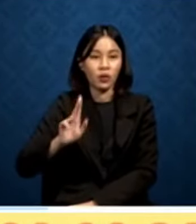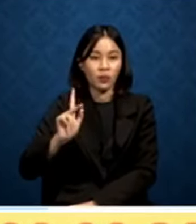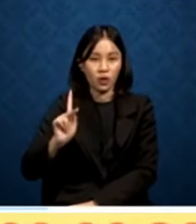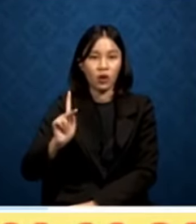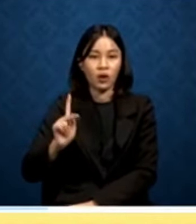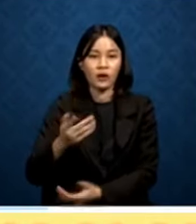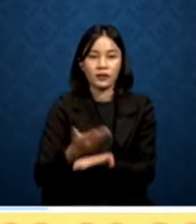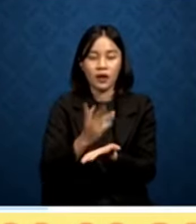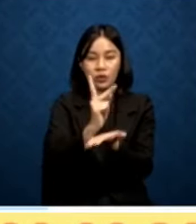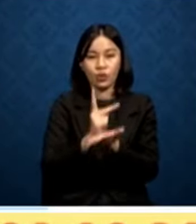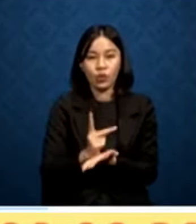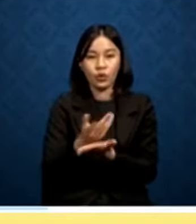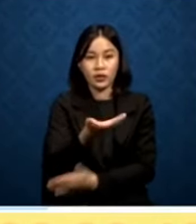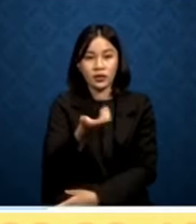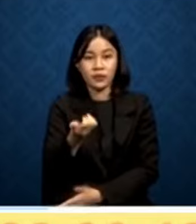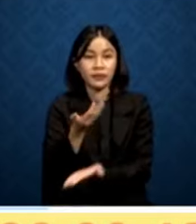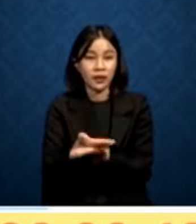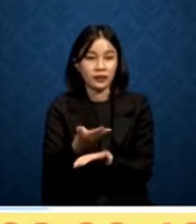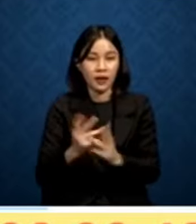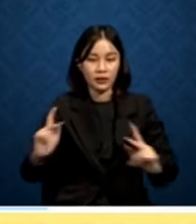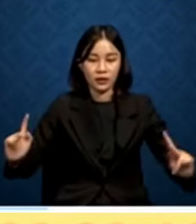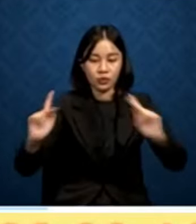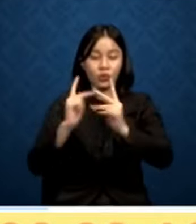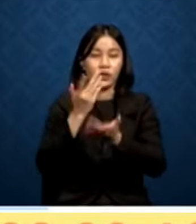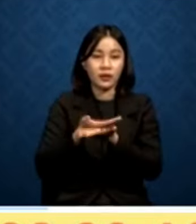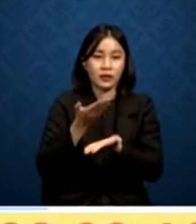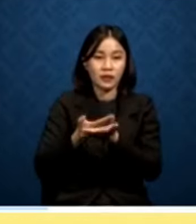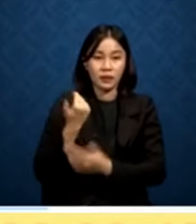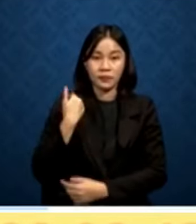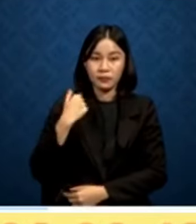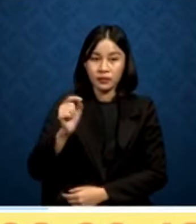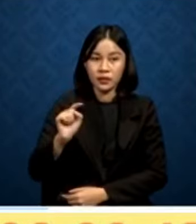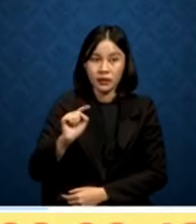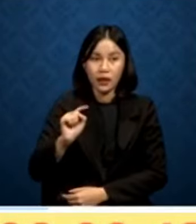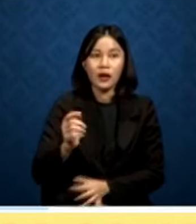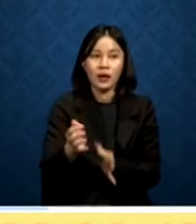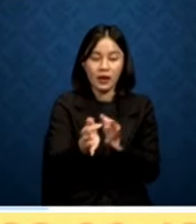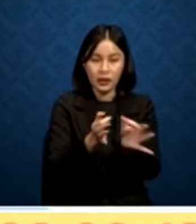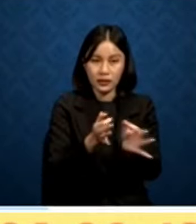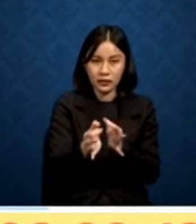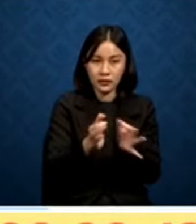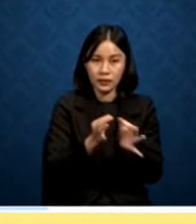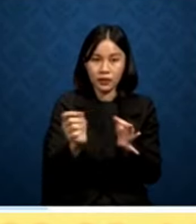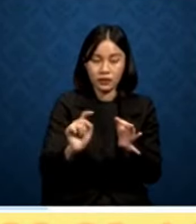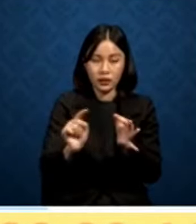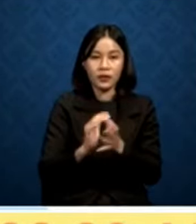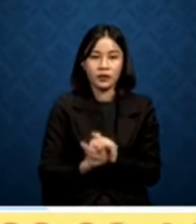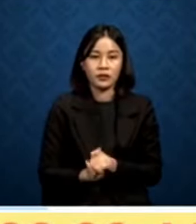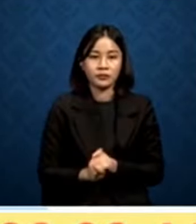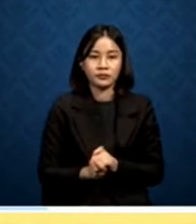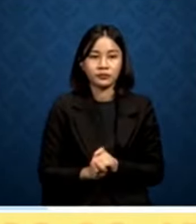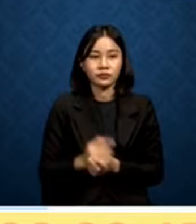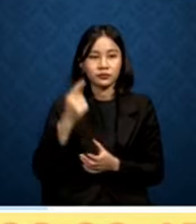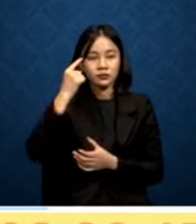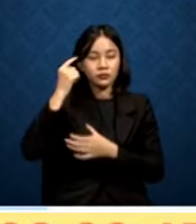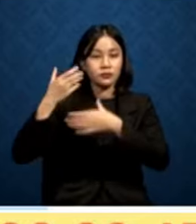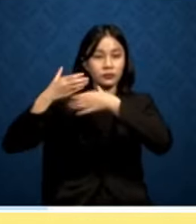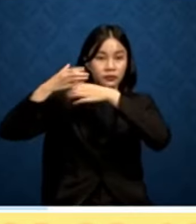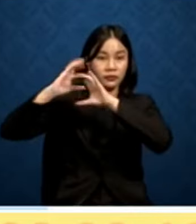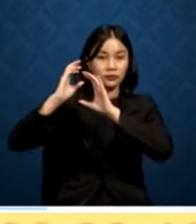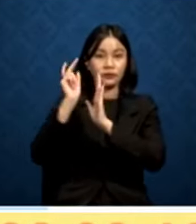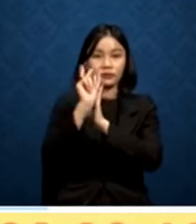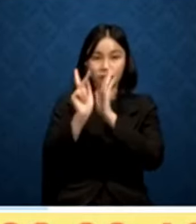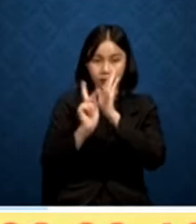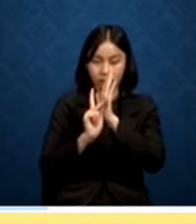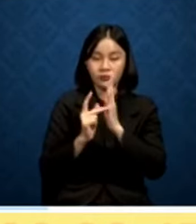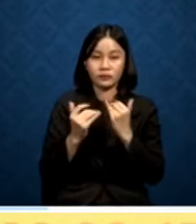กระสวงกครั้งเองนะคะ grâceจะได้ที่aming มีการทบทวนกฎหมายด